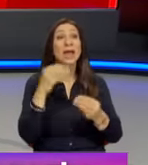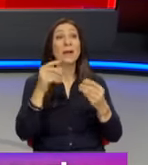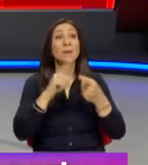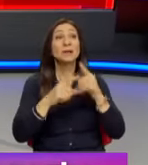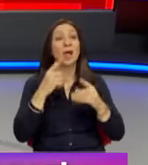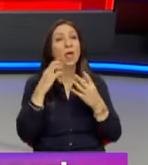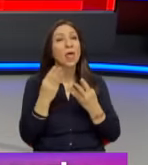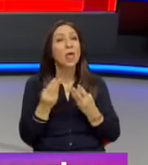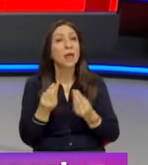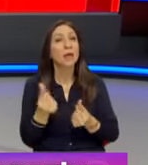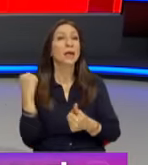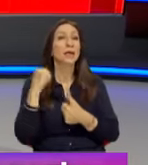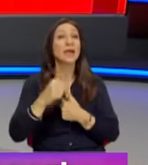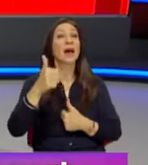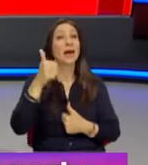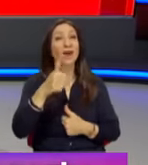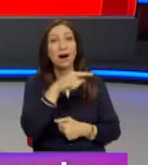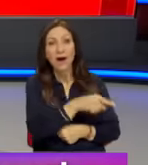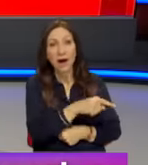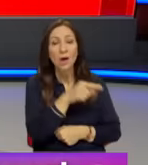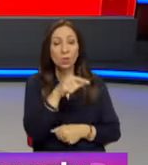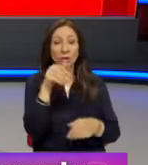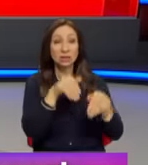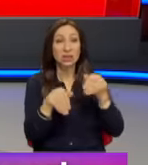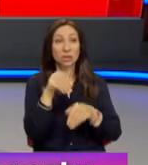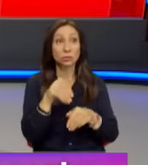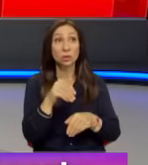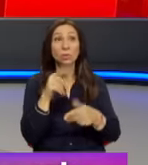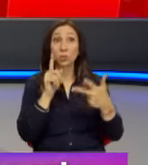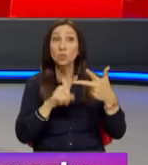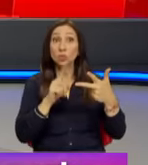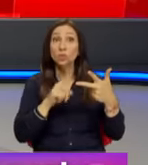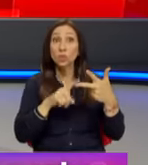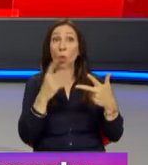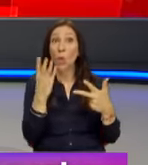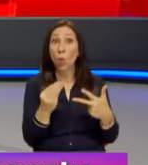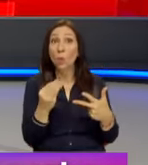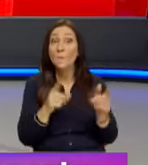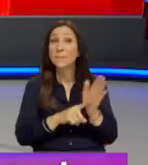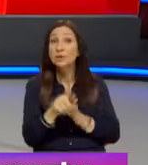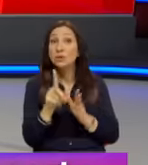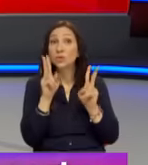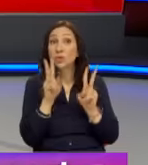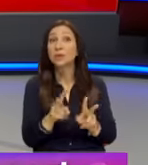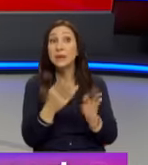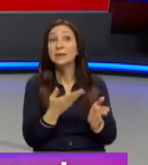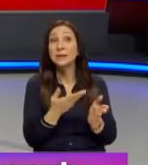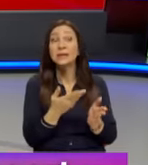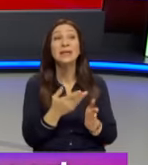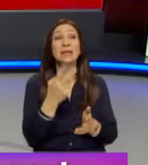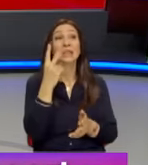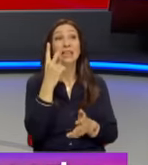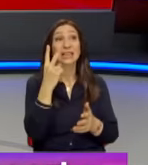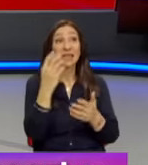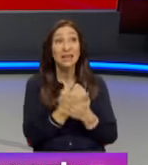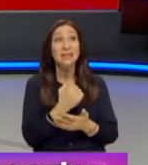İyi Parti'nin oyları erirken Yeniden Refah Partisi bu seçimde 3. parti olma başarısını da sergiledi. 2'yi